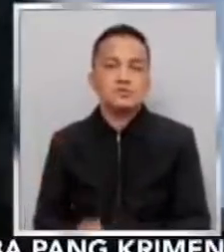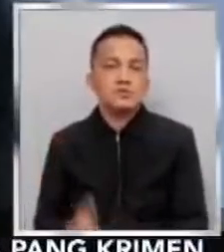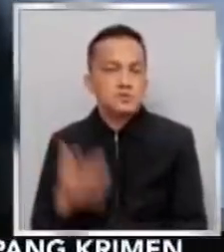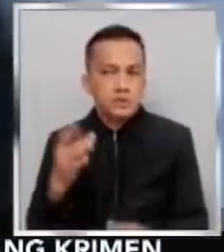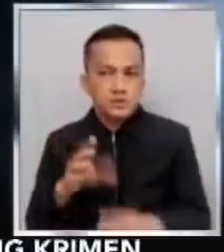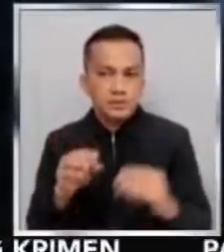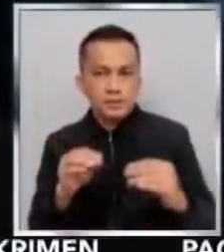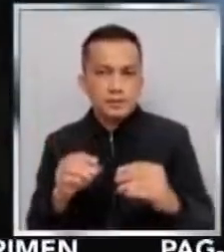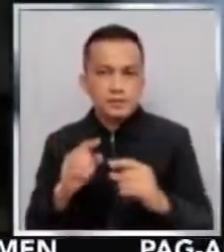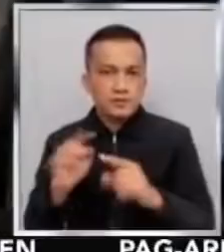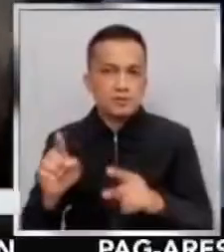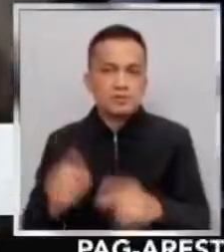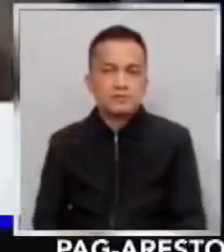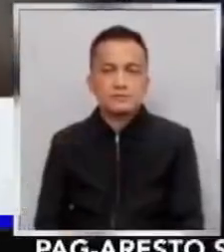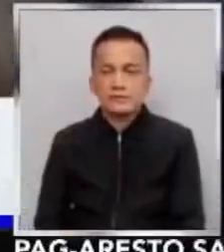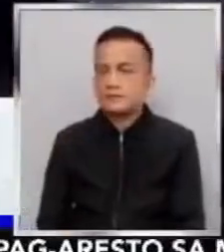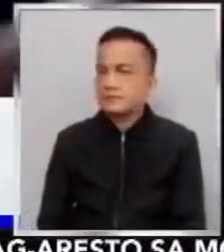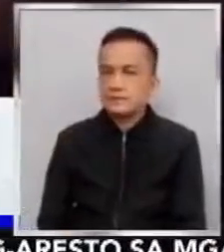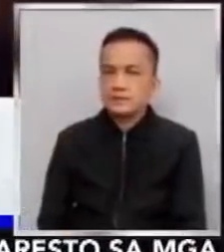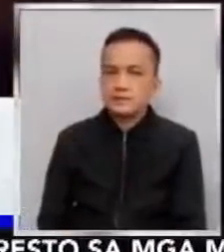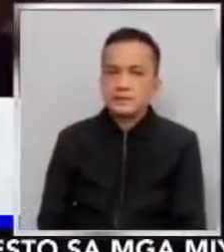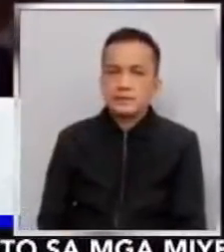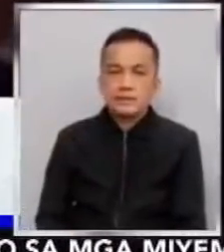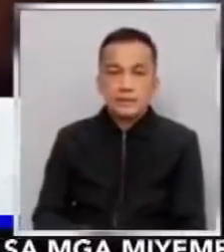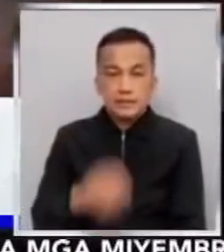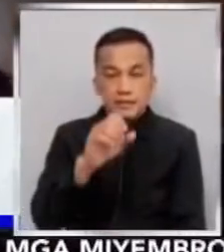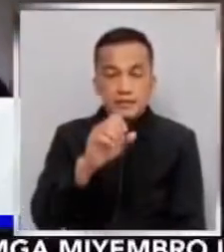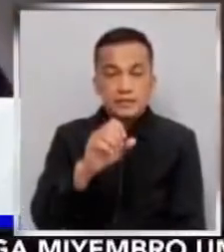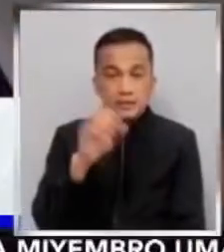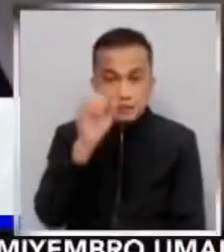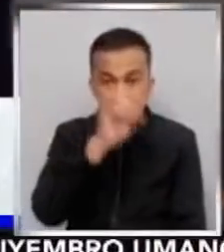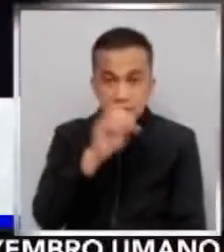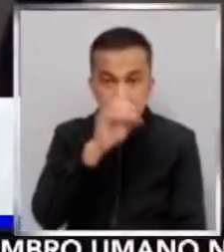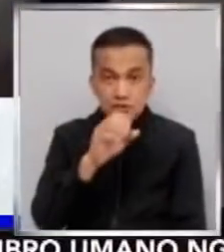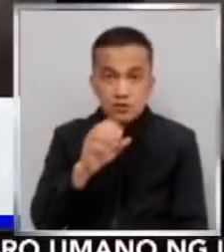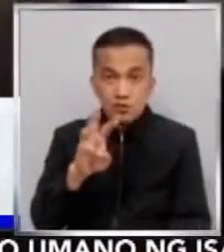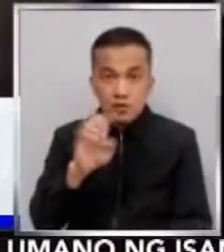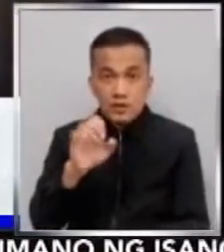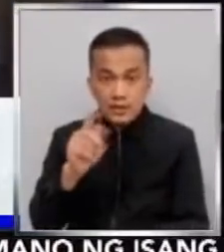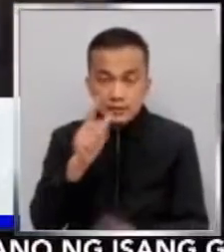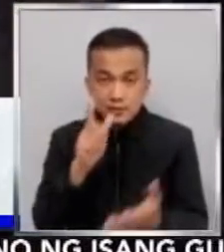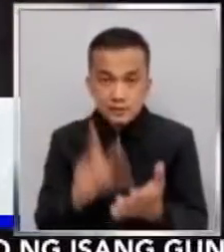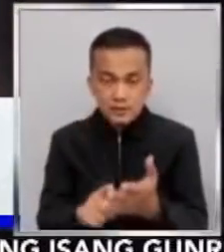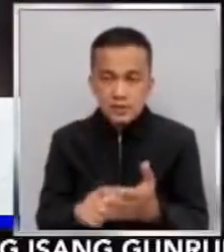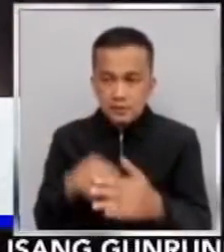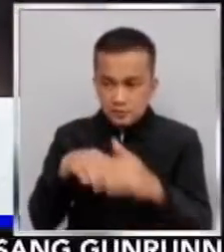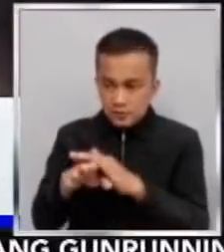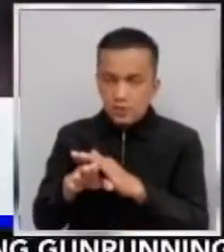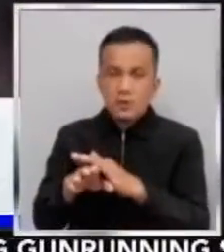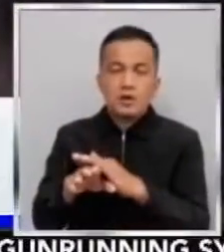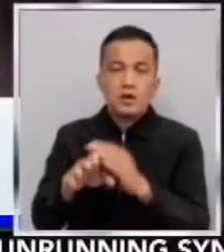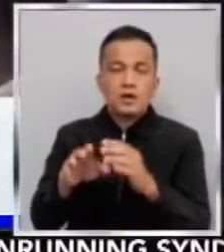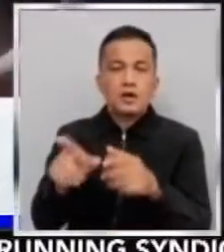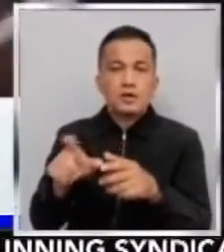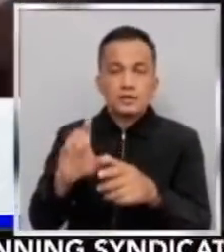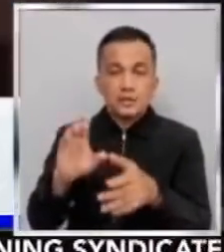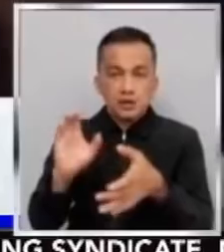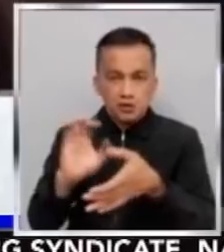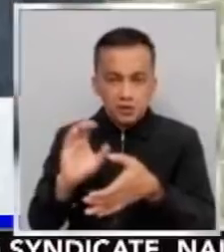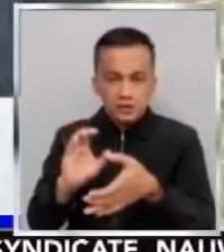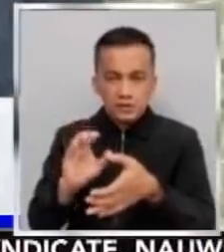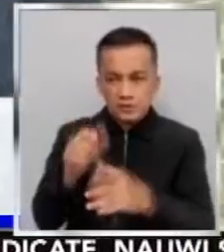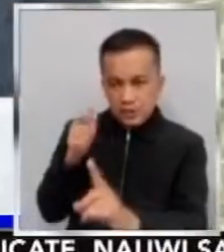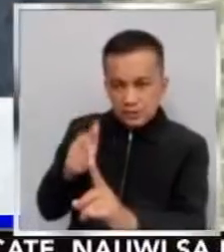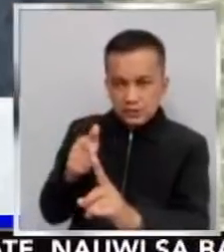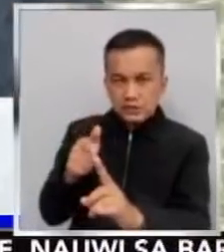Sa bisa ng search warrant, pinasok ang bahay na ito sa Barangay 26, Caloocan City. Target ng operasyon si Ronel Oliva.